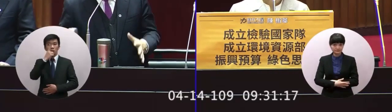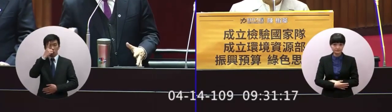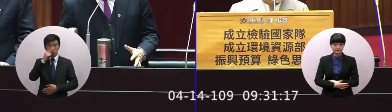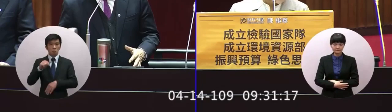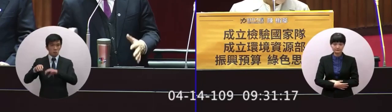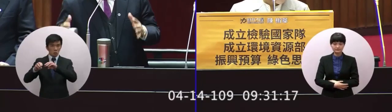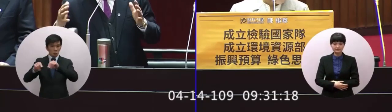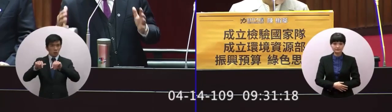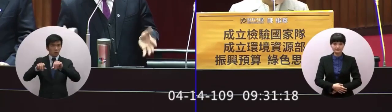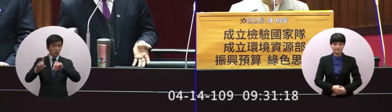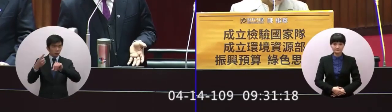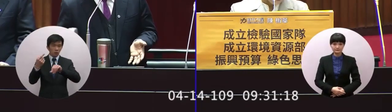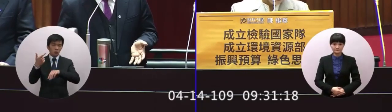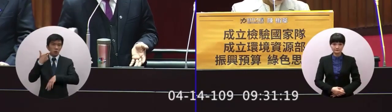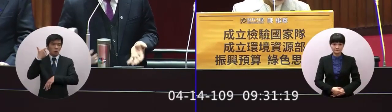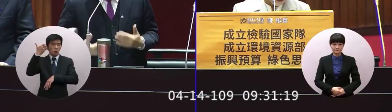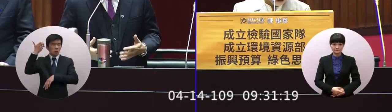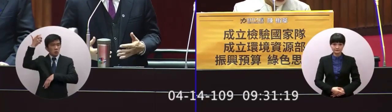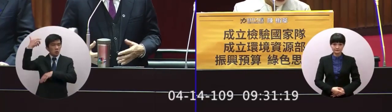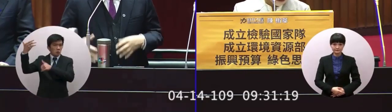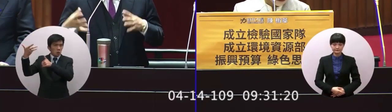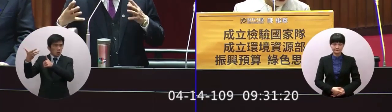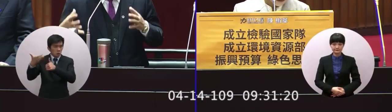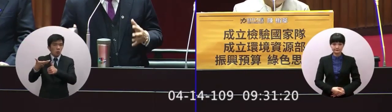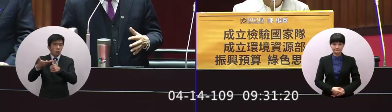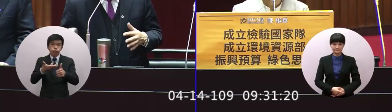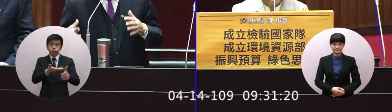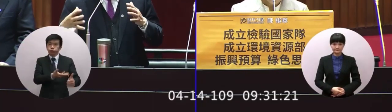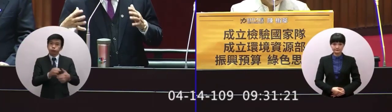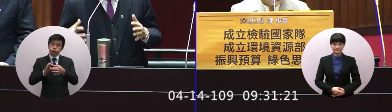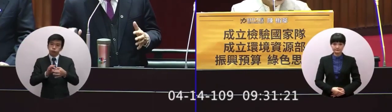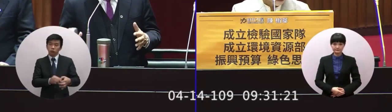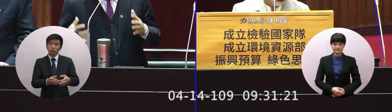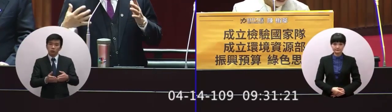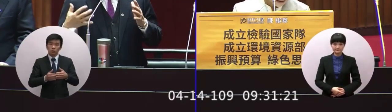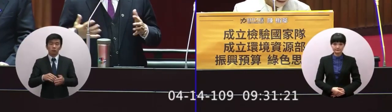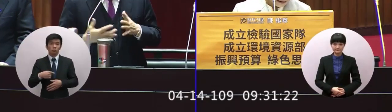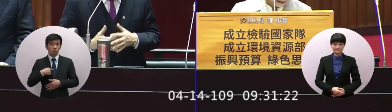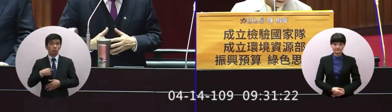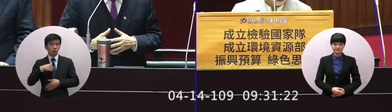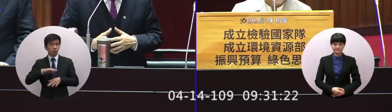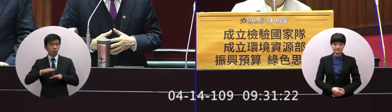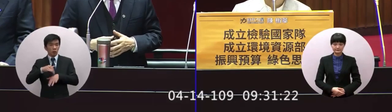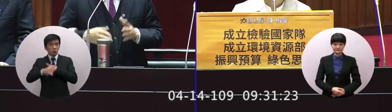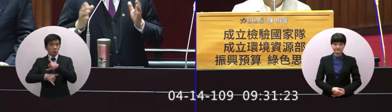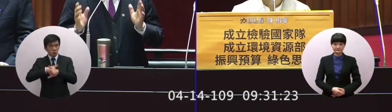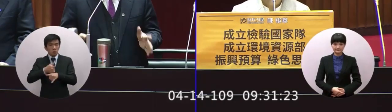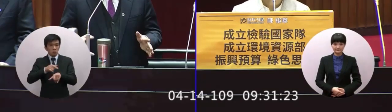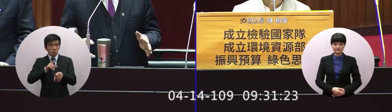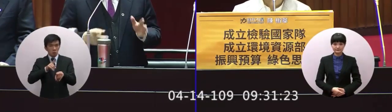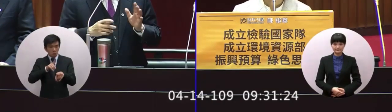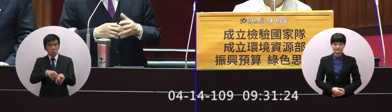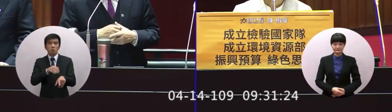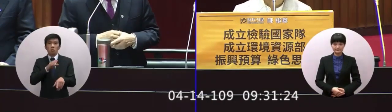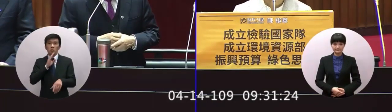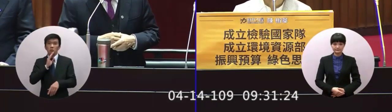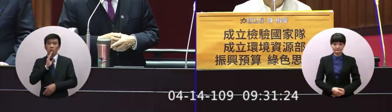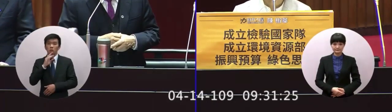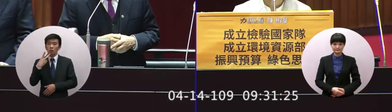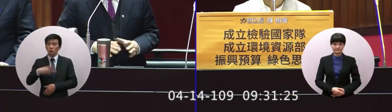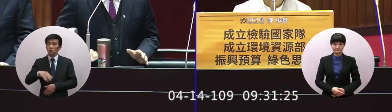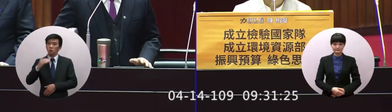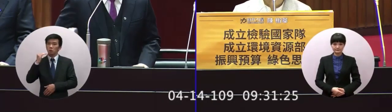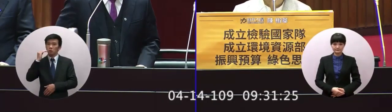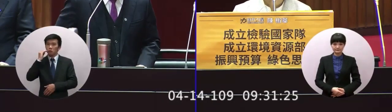祖先留下来，是要传给子孙的，也是现在我们生活所依靠的。那对于土地的污